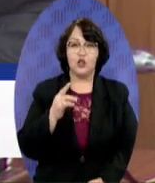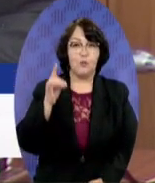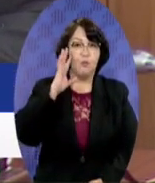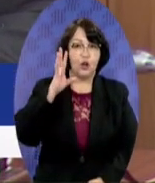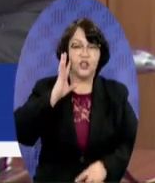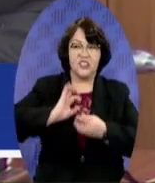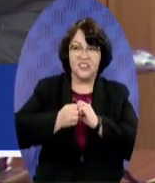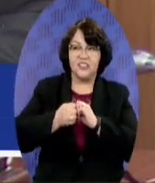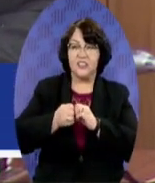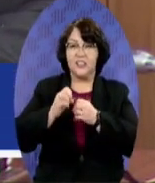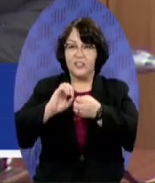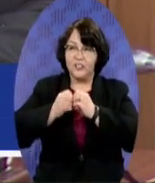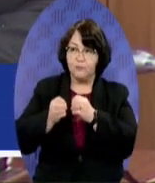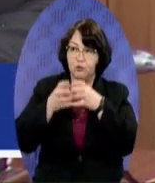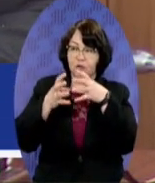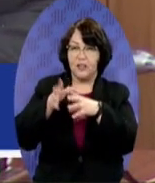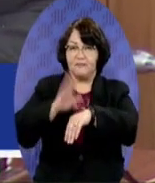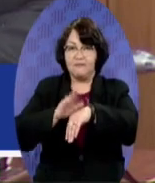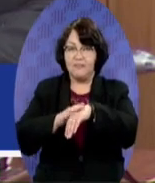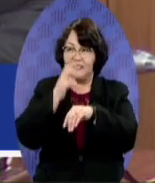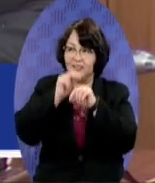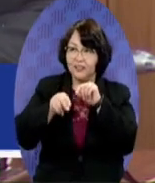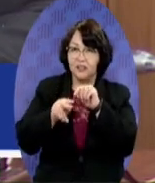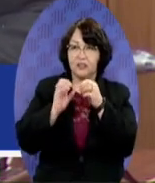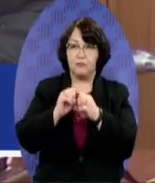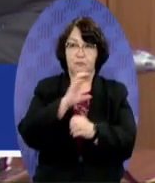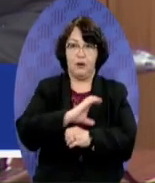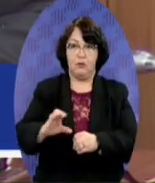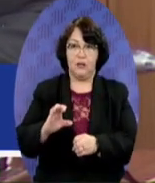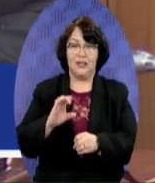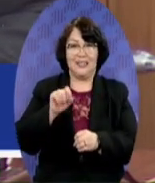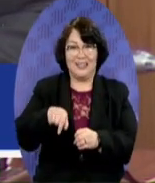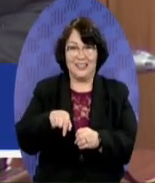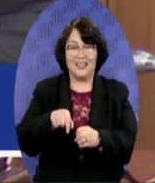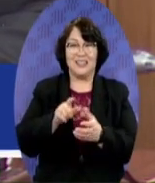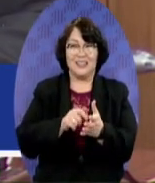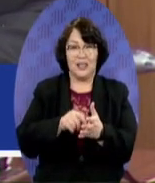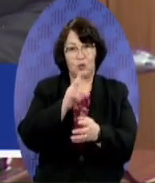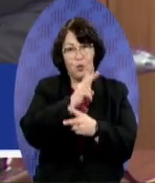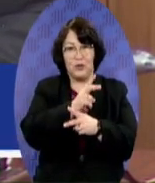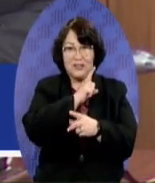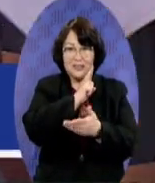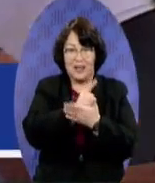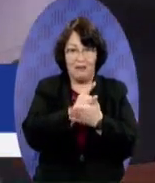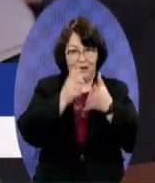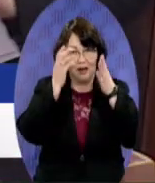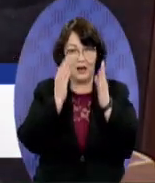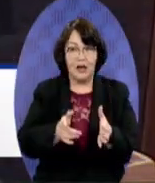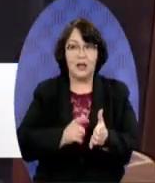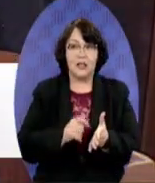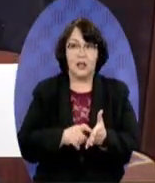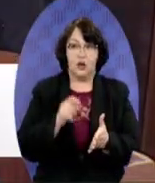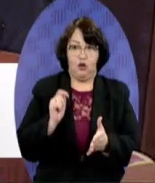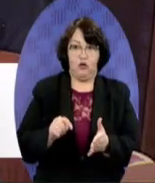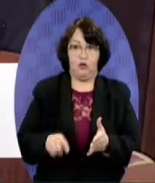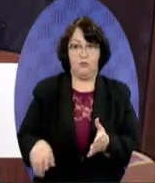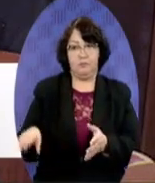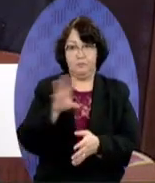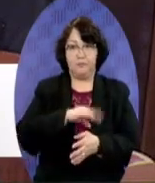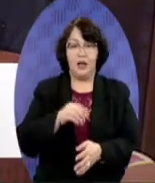хяналт тавьж байдаг ийм байгууллага бол бас нэг дахин үзе эргэж харах энэ хуулийг эргэж харах бол зайлшгүй шаардлага байгаа маа. Тийм болохоор энэ удаадаа бид